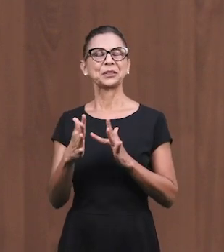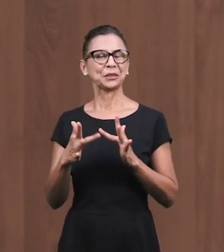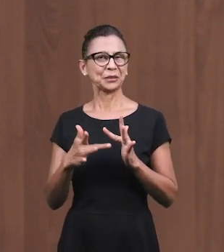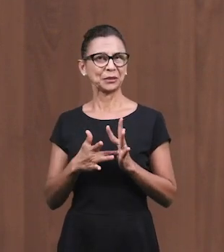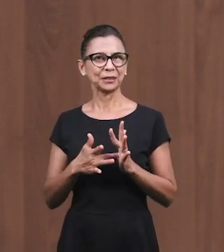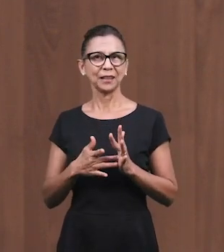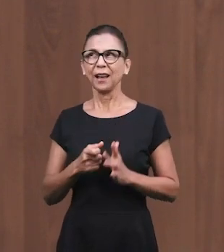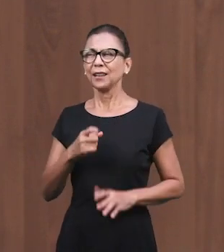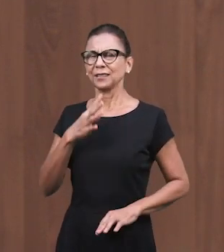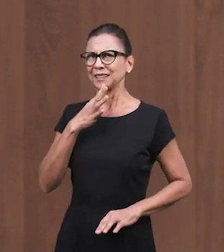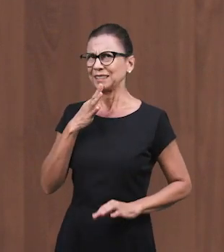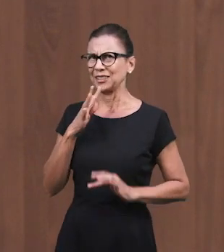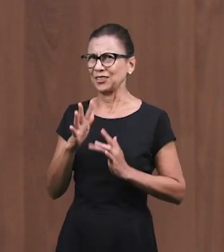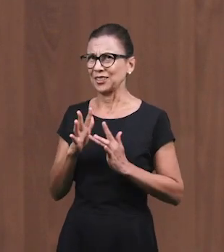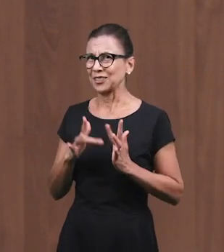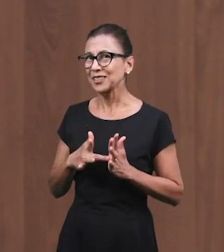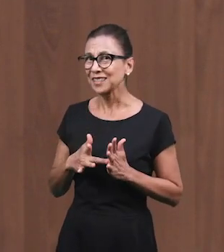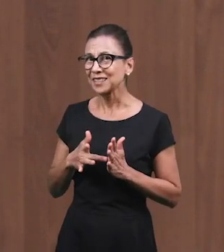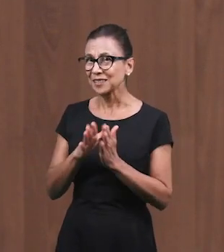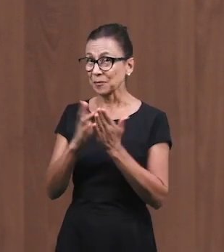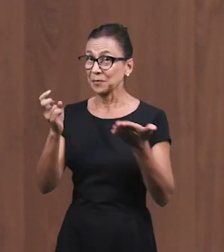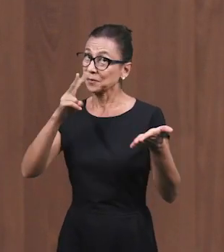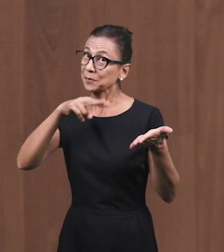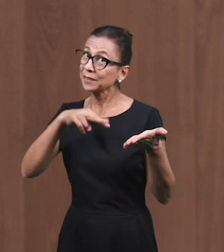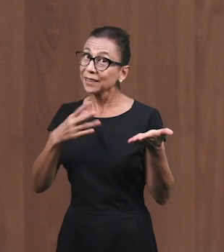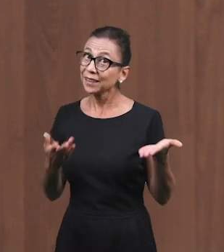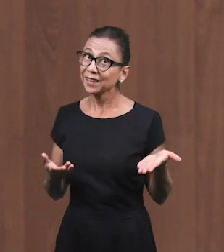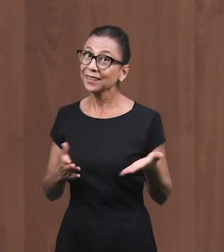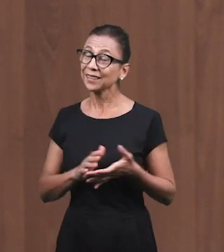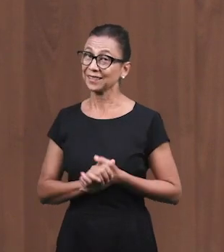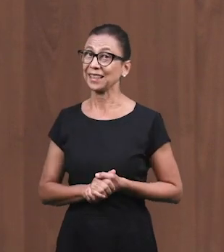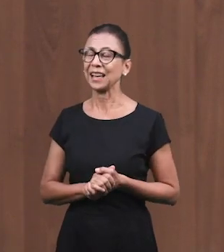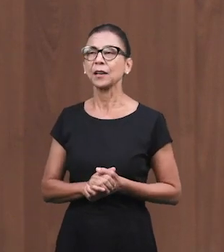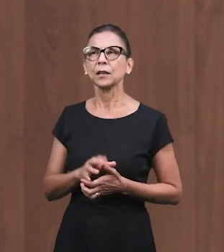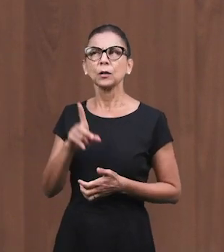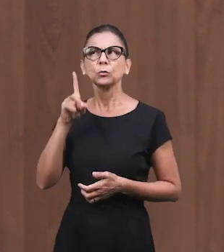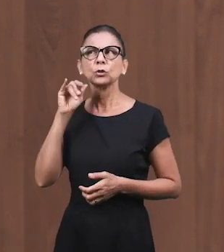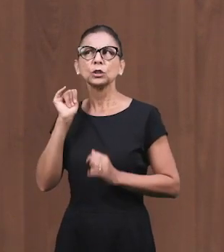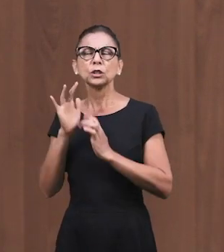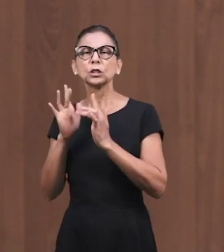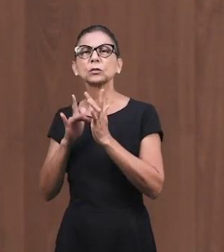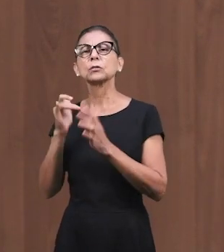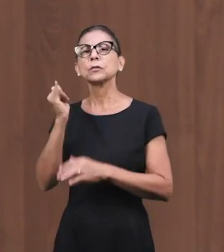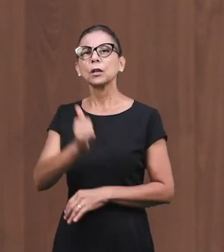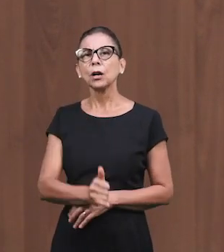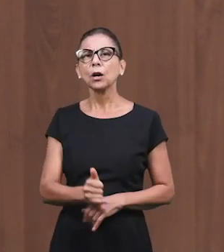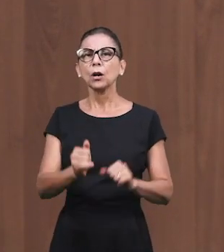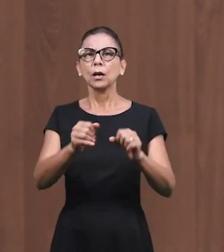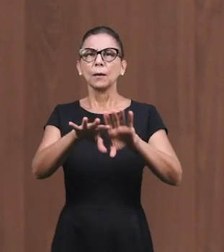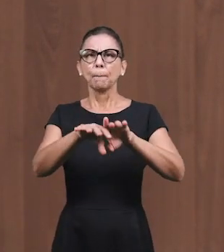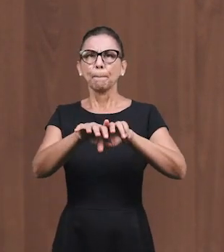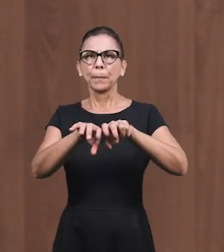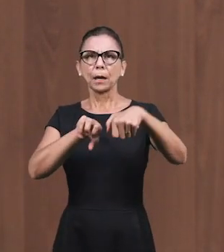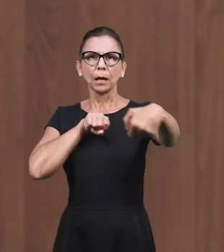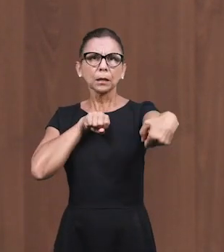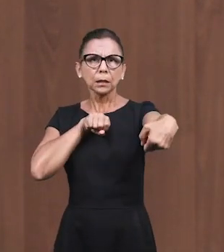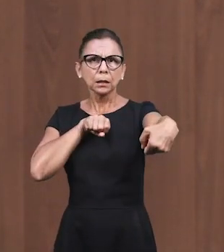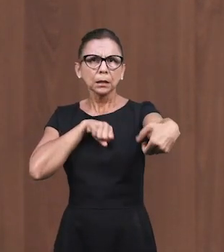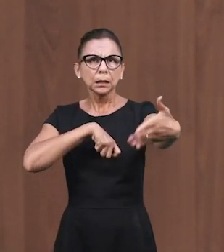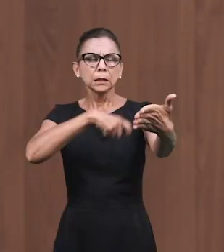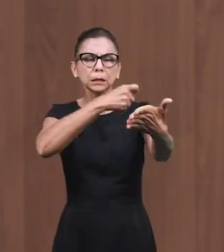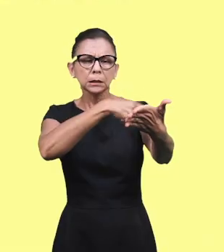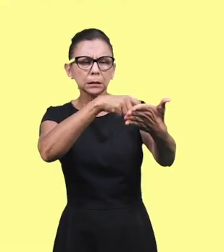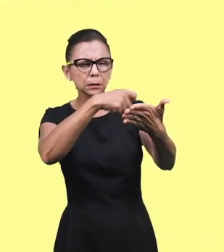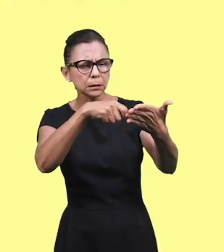Jésus. Et afin de connaître Jésus, nous devons lire la Bible. Jésus, une fois, il a dit, examinez